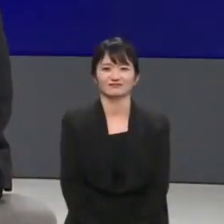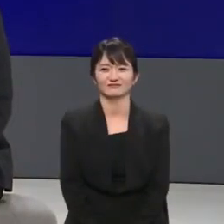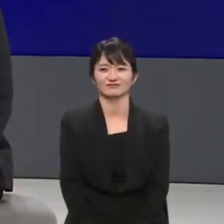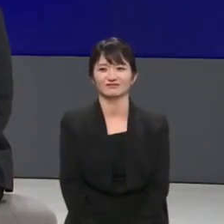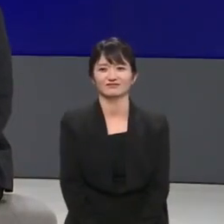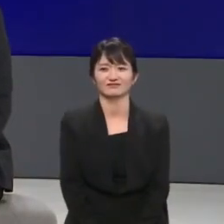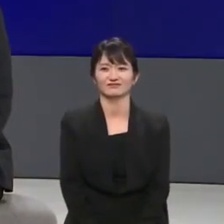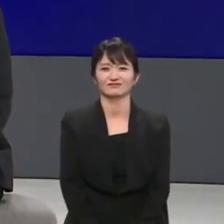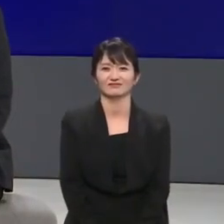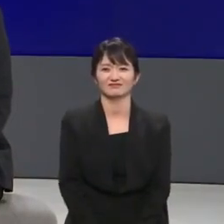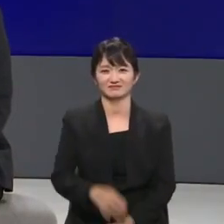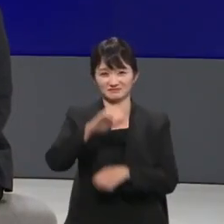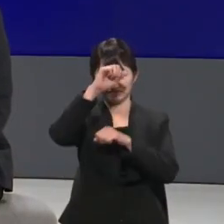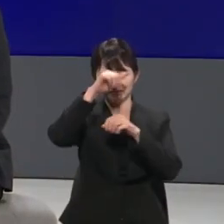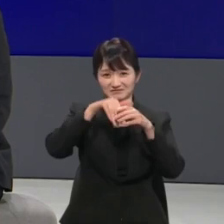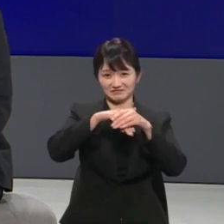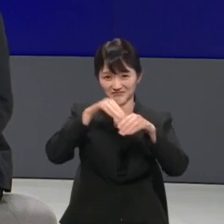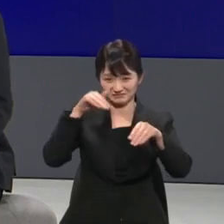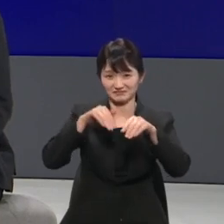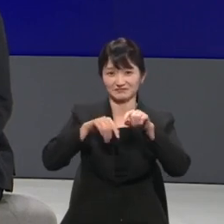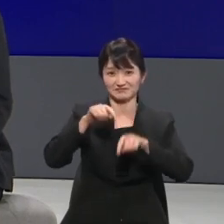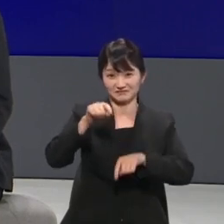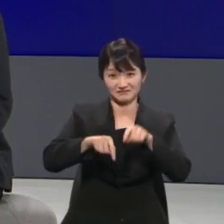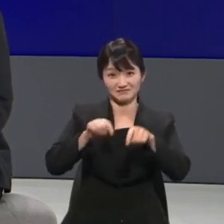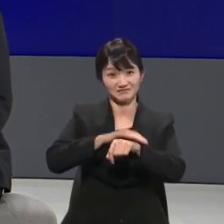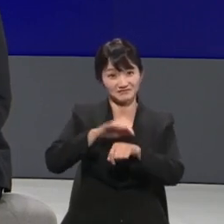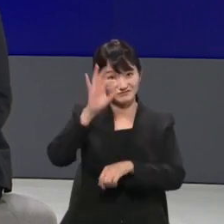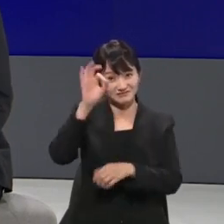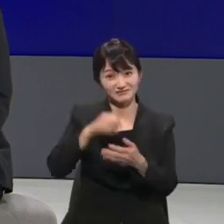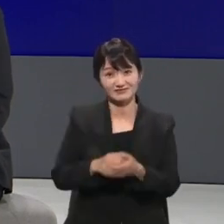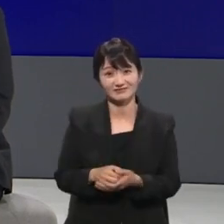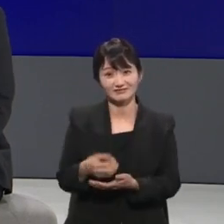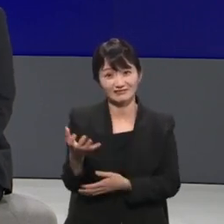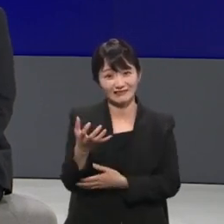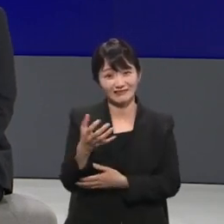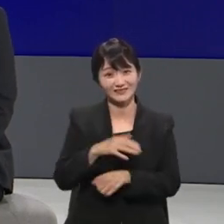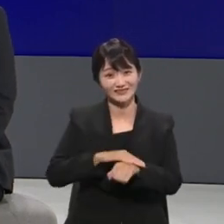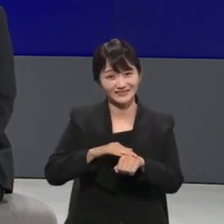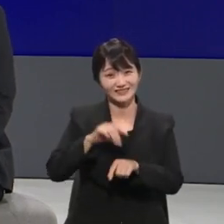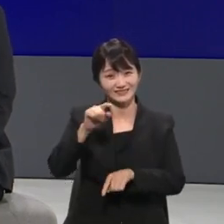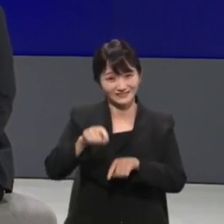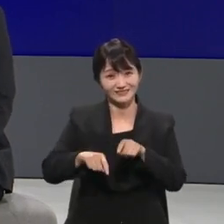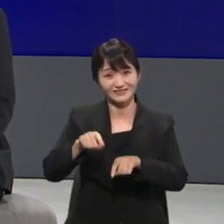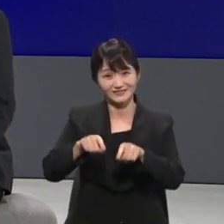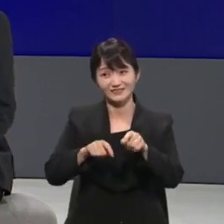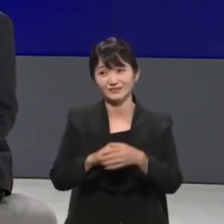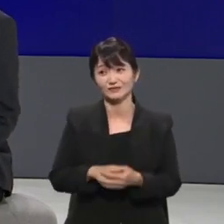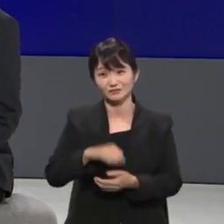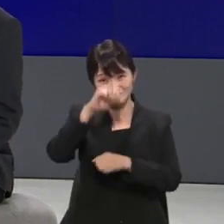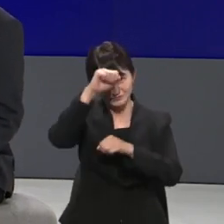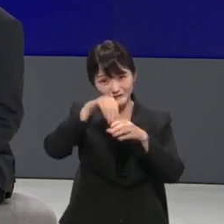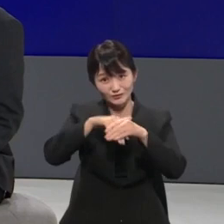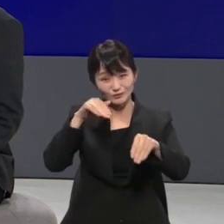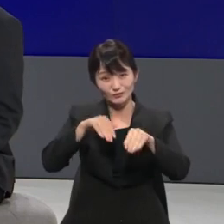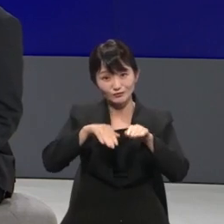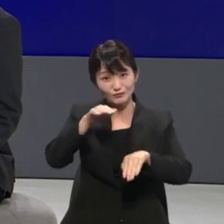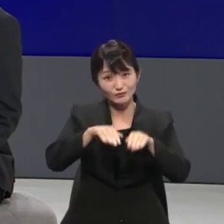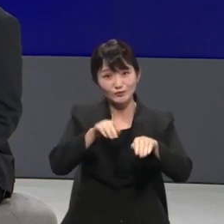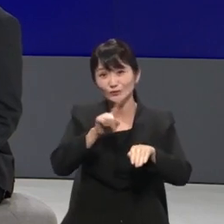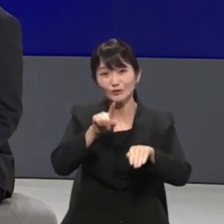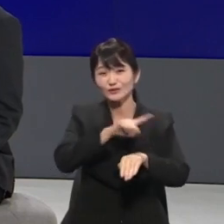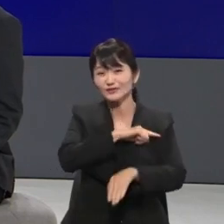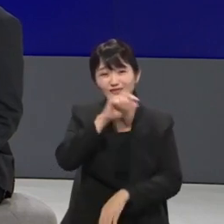네, 맨발로 걸어보니 잘 봤습니다. 아프다고 하면서 그래도 잘 걸었는데 맨발로 걸어보니까 뭐가 제일